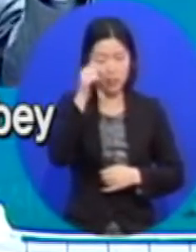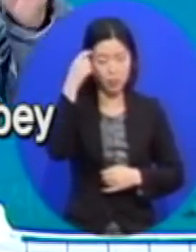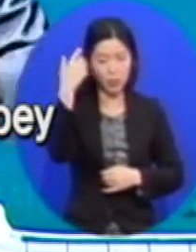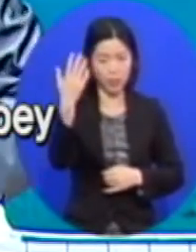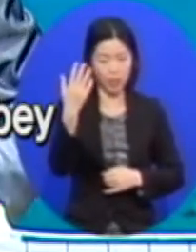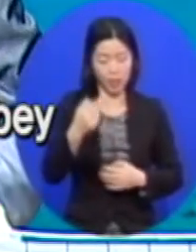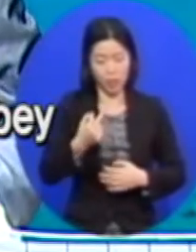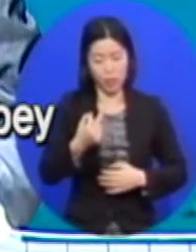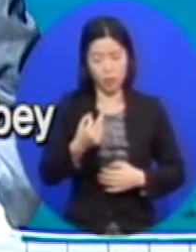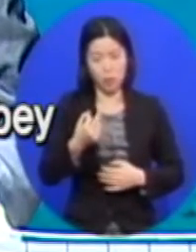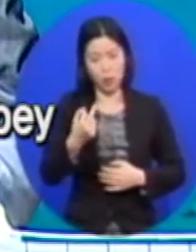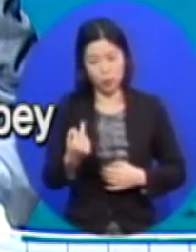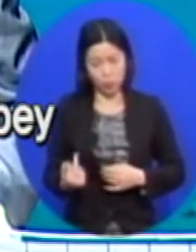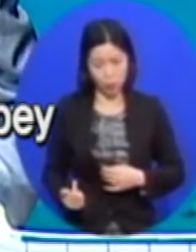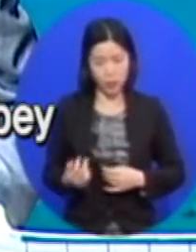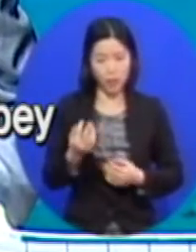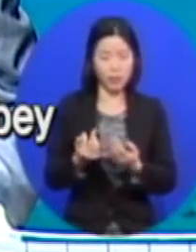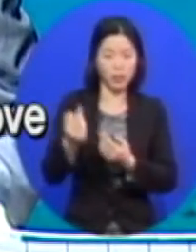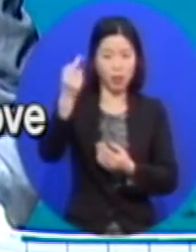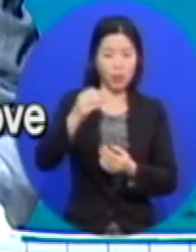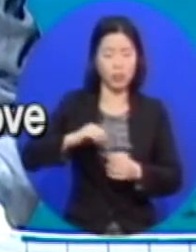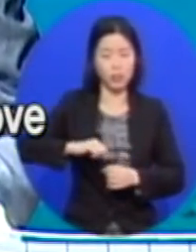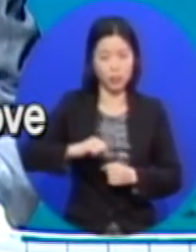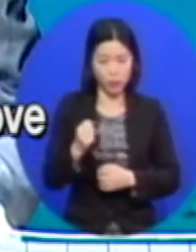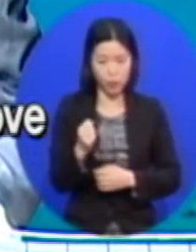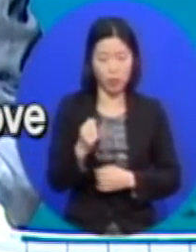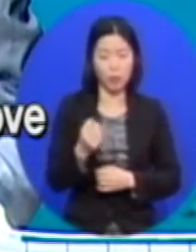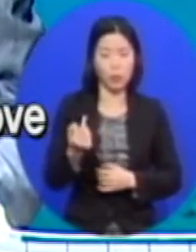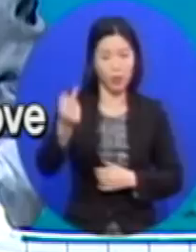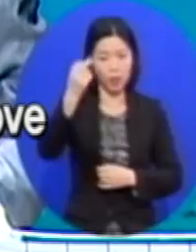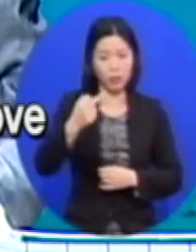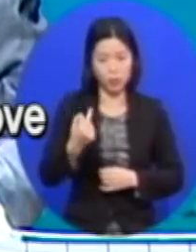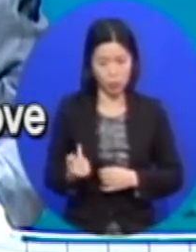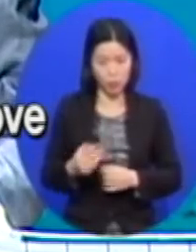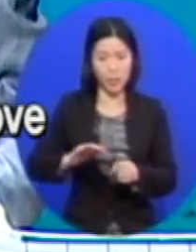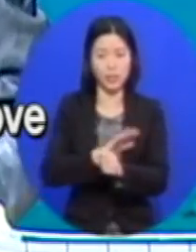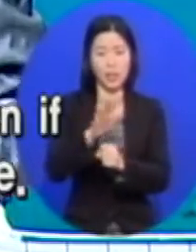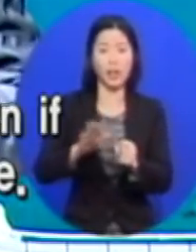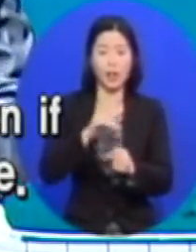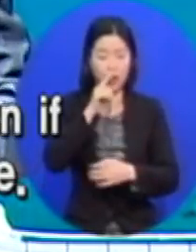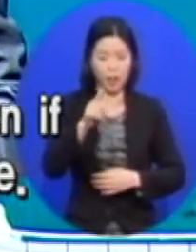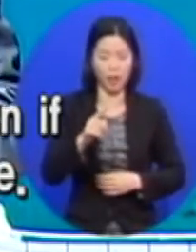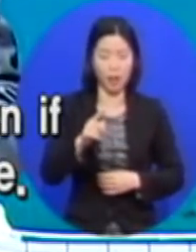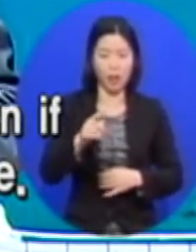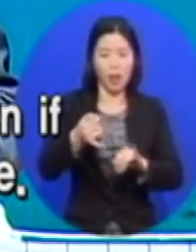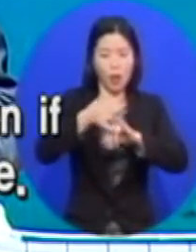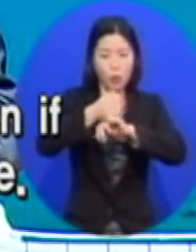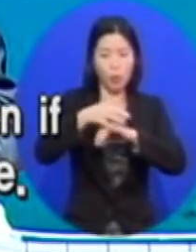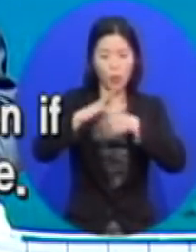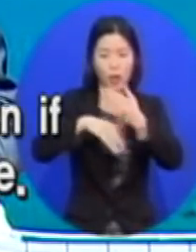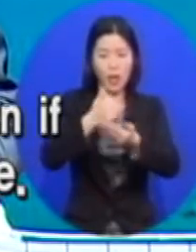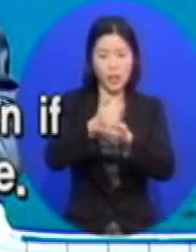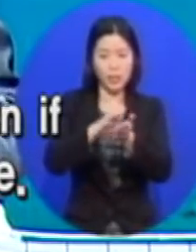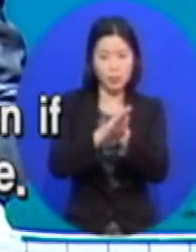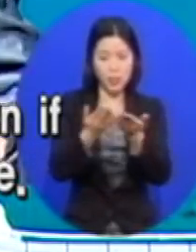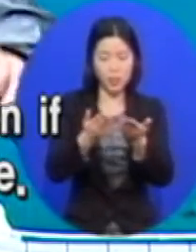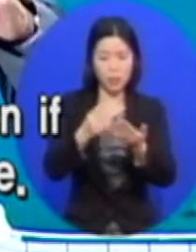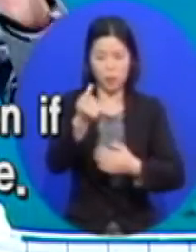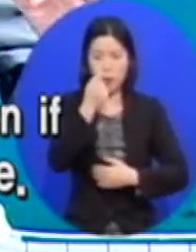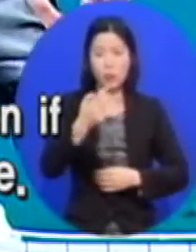형을 순종하고 형은 동생을 사랑하라 꼭 성경에서 안 배워도